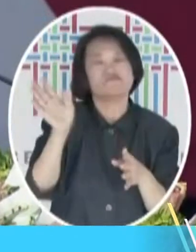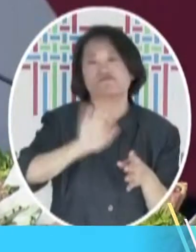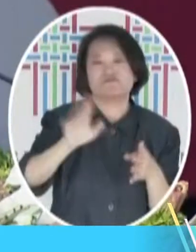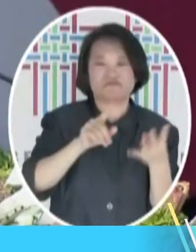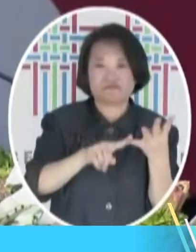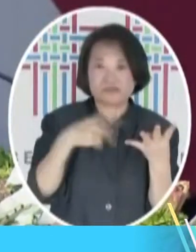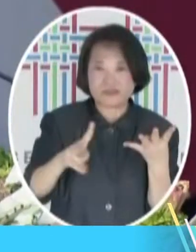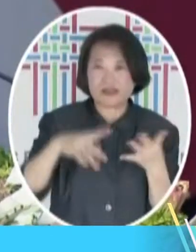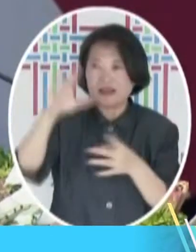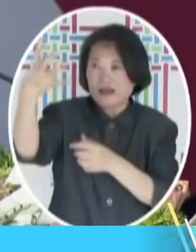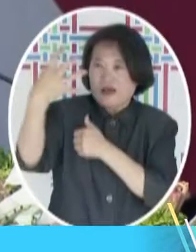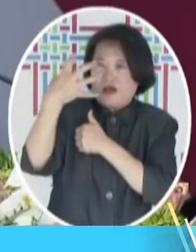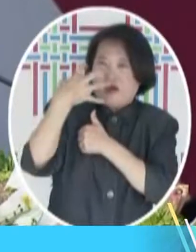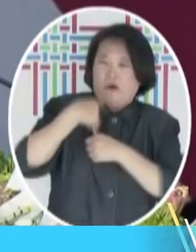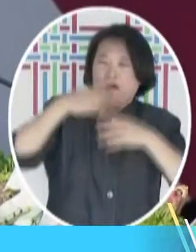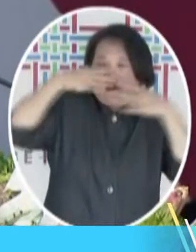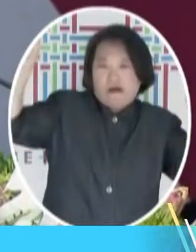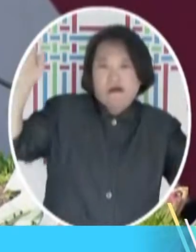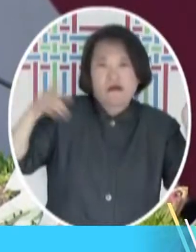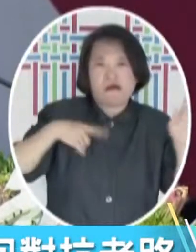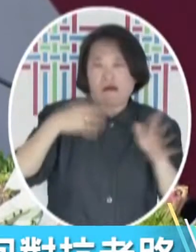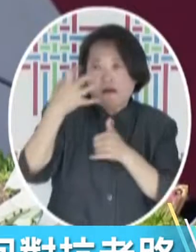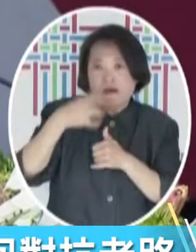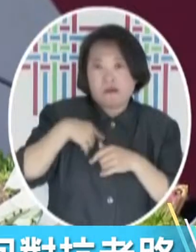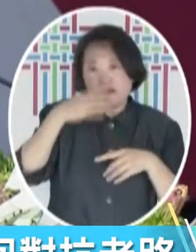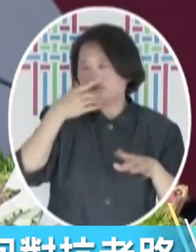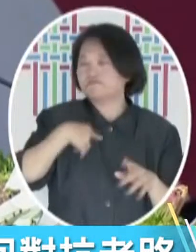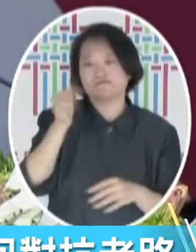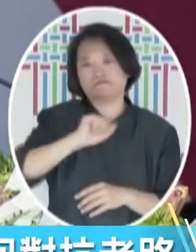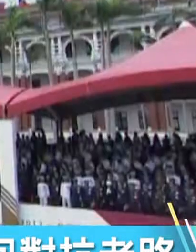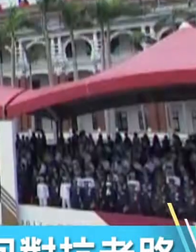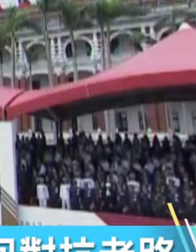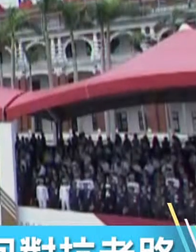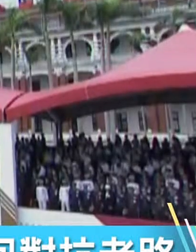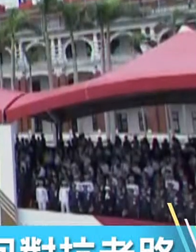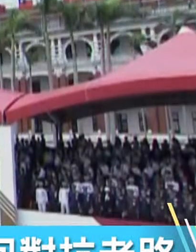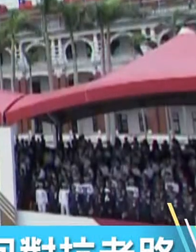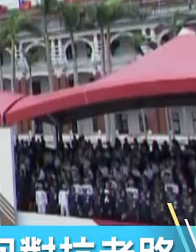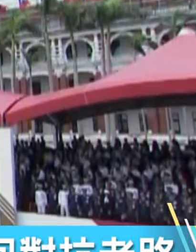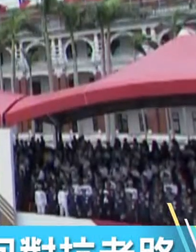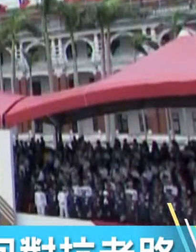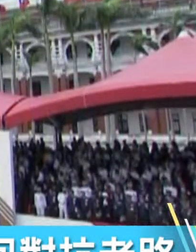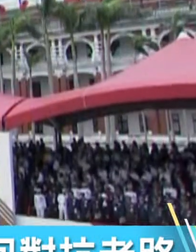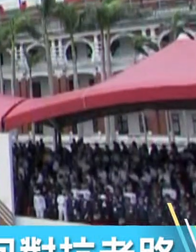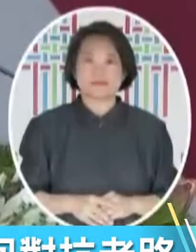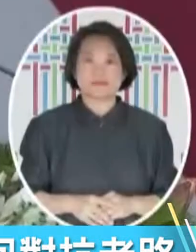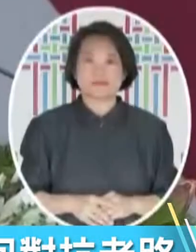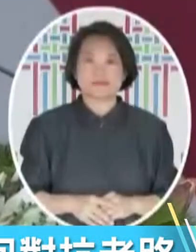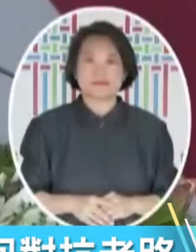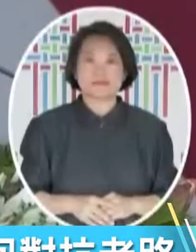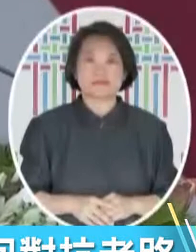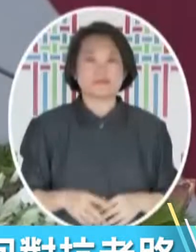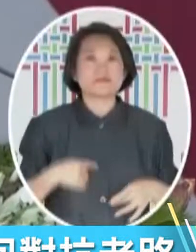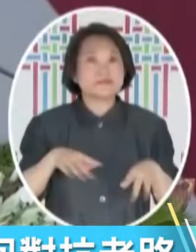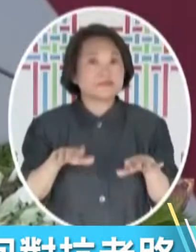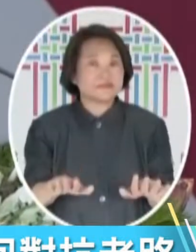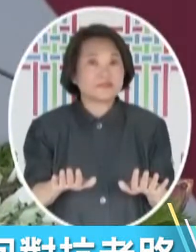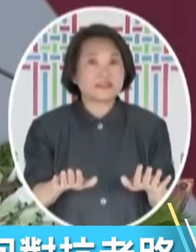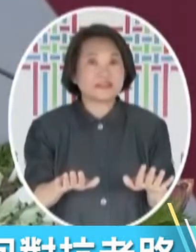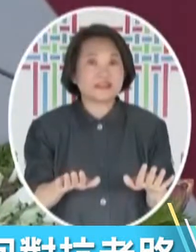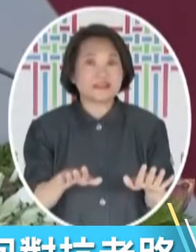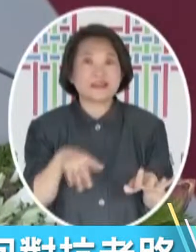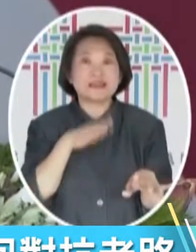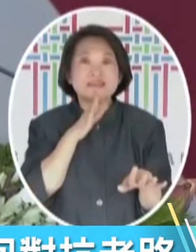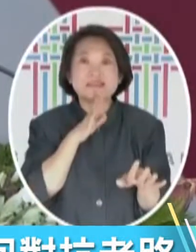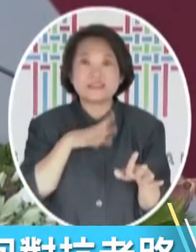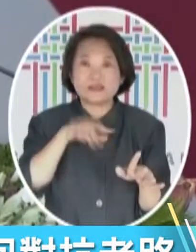会在压力下屈服。 用两个不变，两个不会，再度重申两岸立场。蔡英文向对岸喊话，